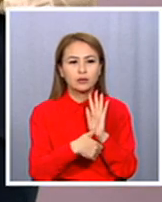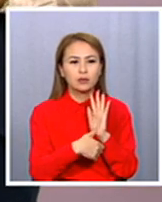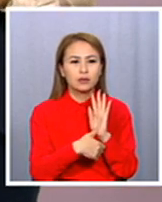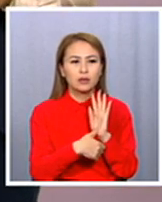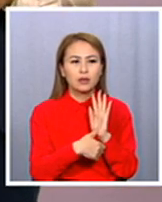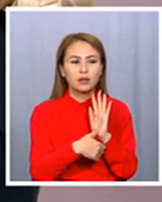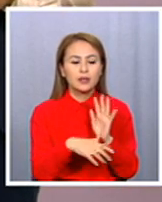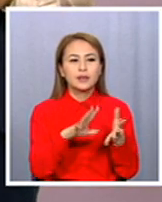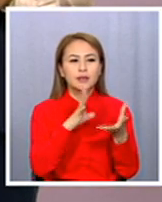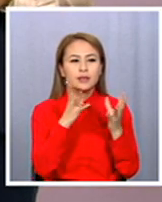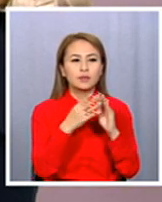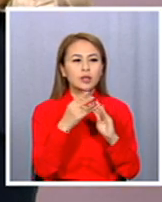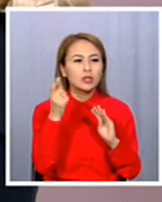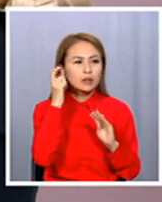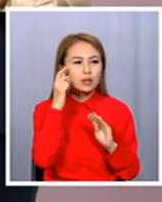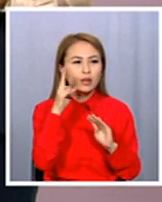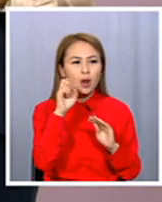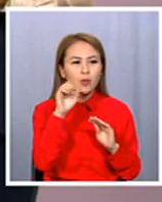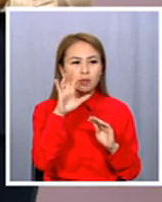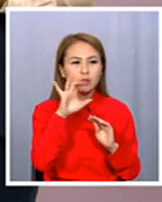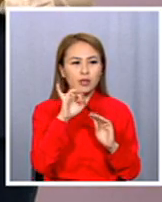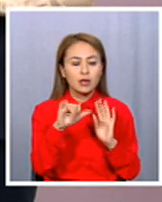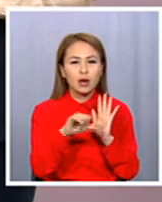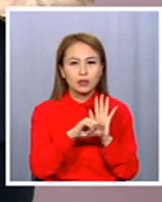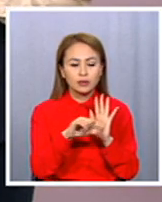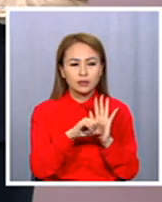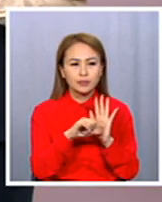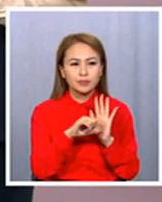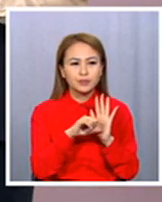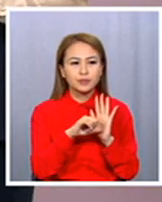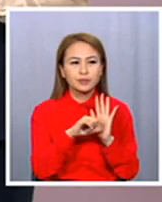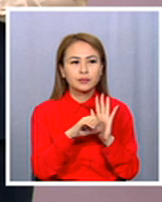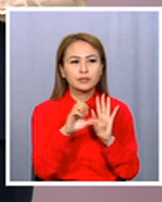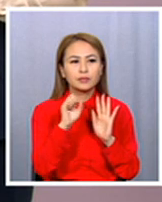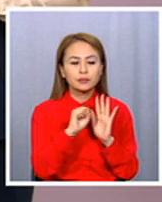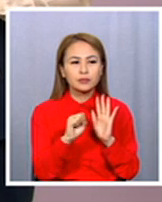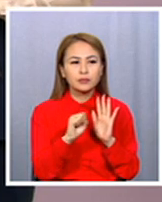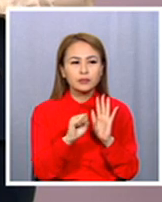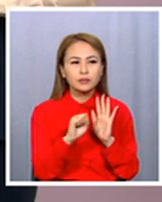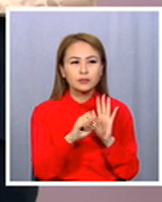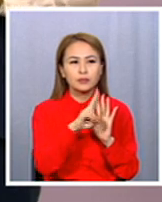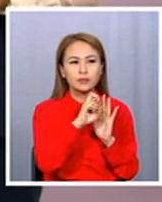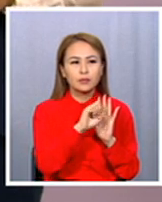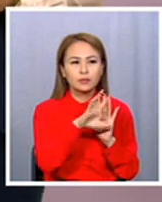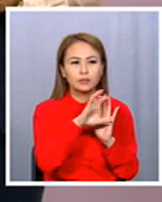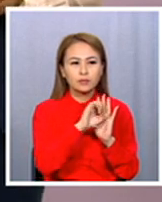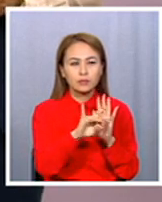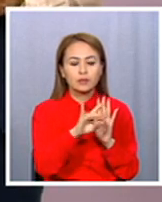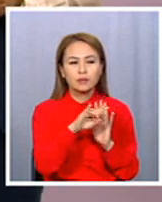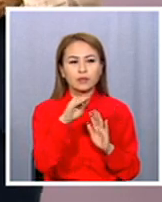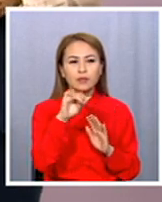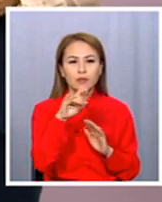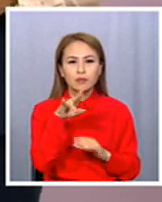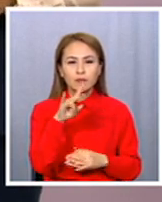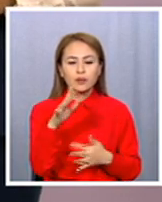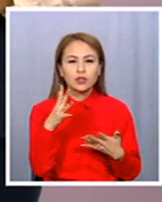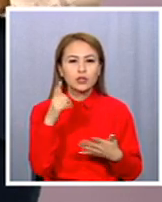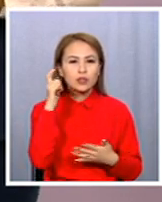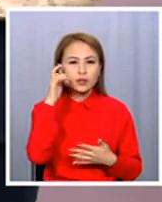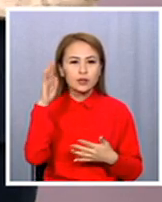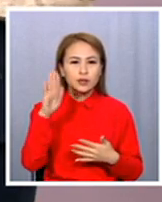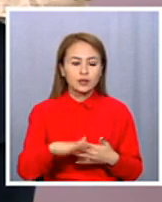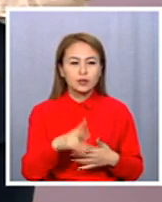Демек, Кәусәрдің жасы 6 жаста екен. Ал Кәусәр Жарқыннан неше жас кіші екенін табу